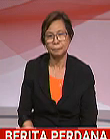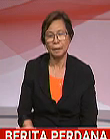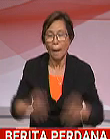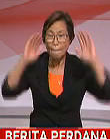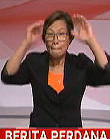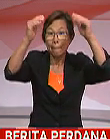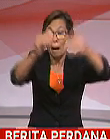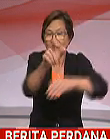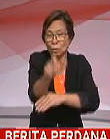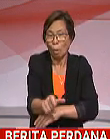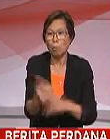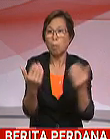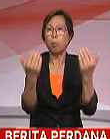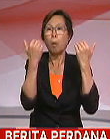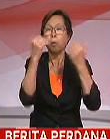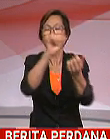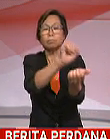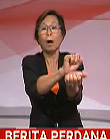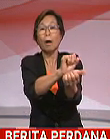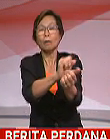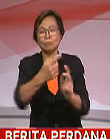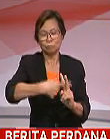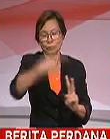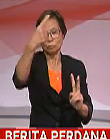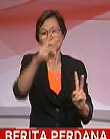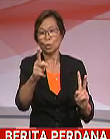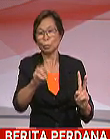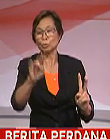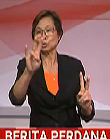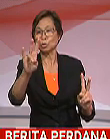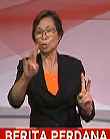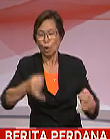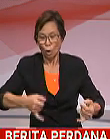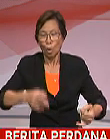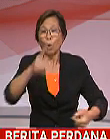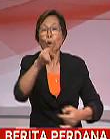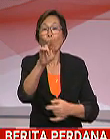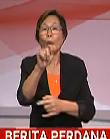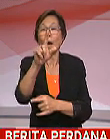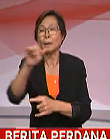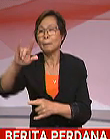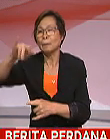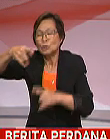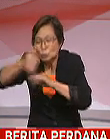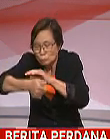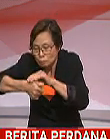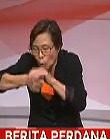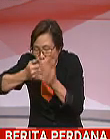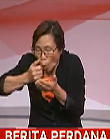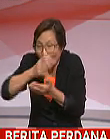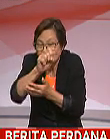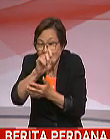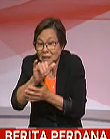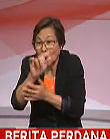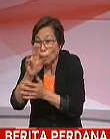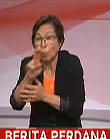Di Pahang, seorang penganggur ditahan pada sekatan jalan raya di kilometer 7 Kuala Lipis selepas cuba menyeludup dadah jenis syabu